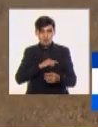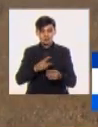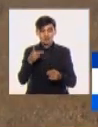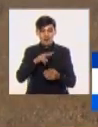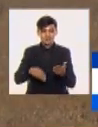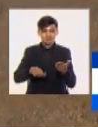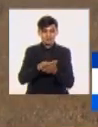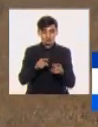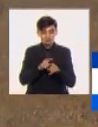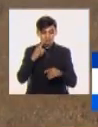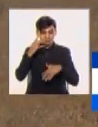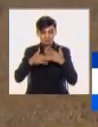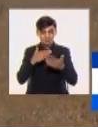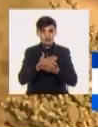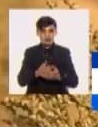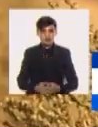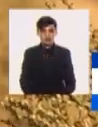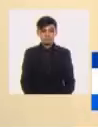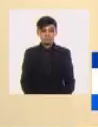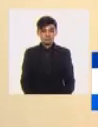платежей возникает путаница.